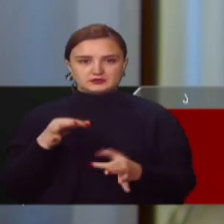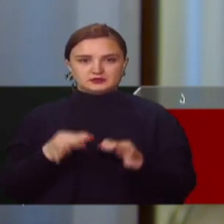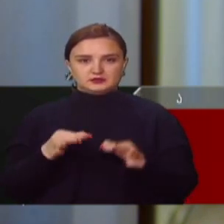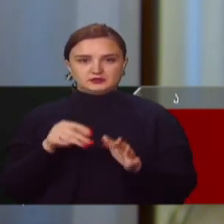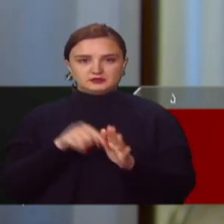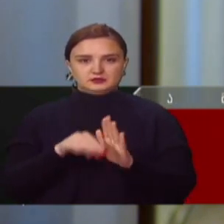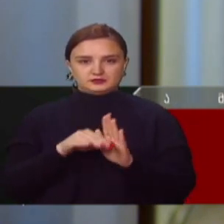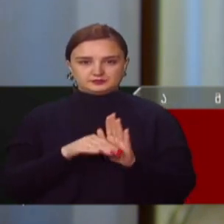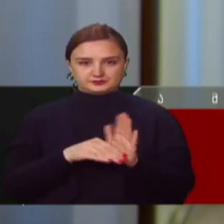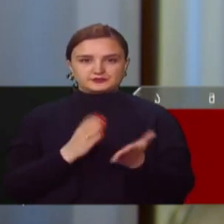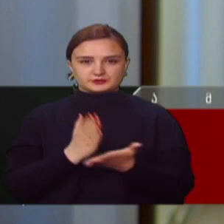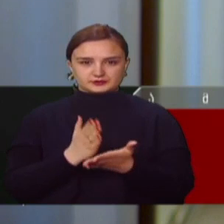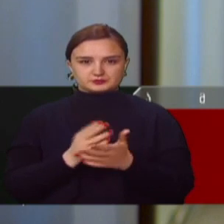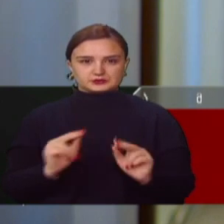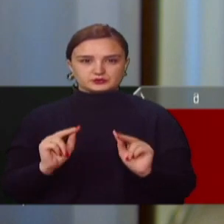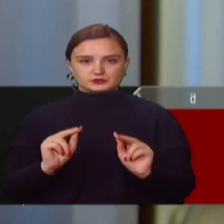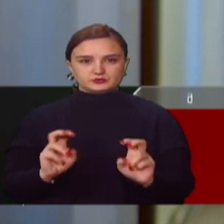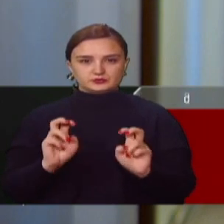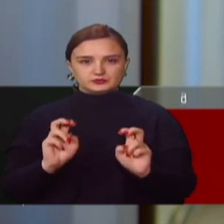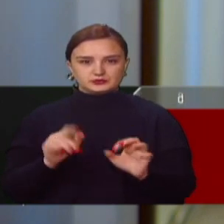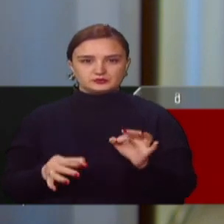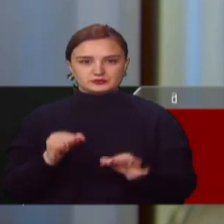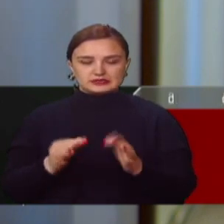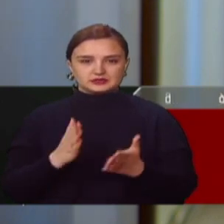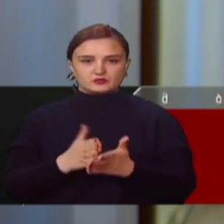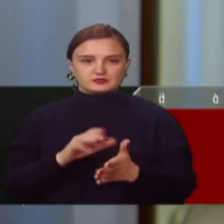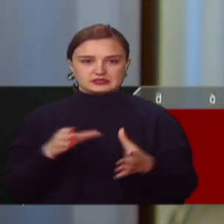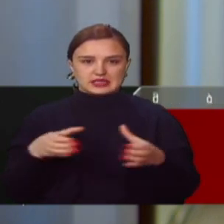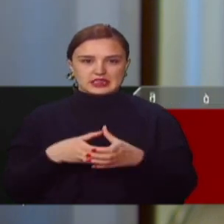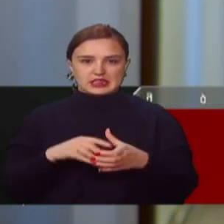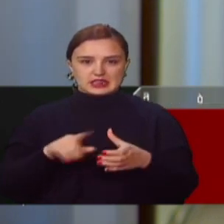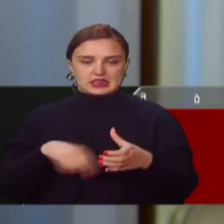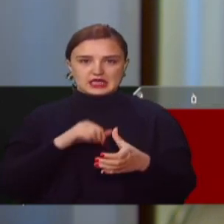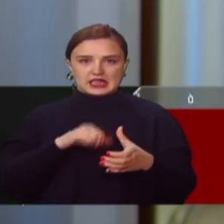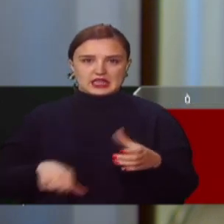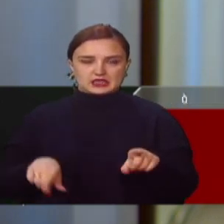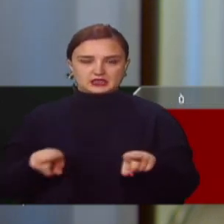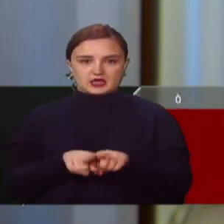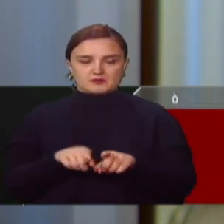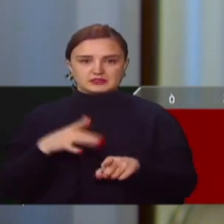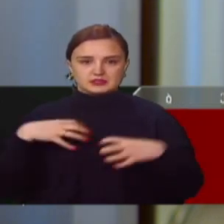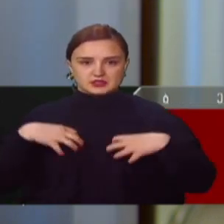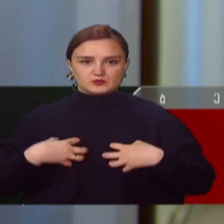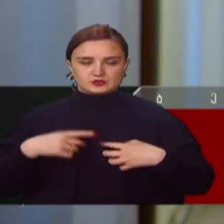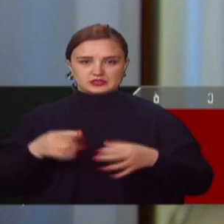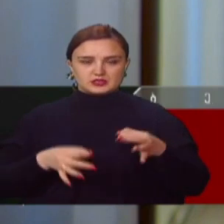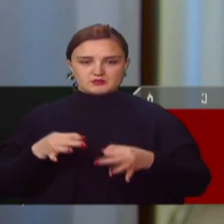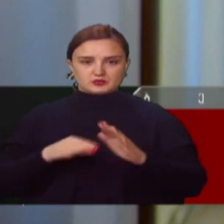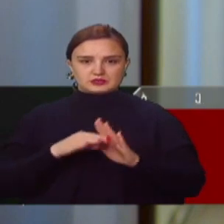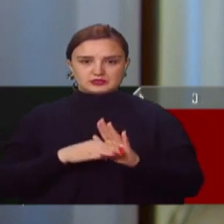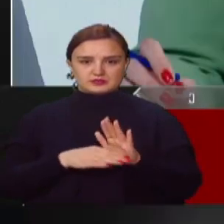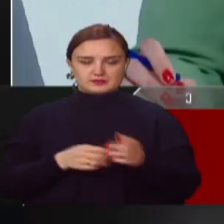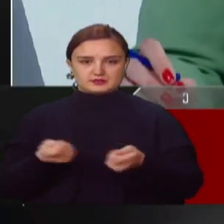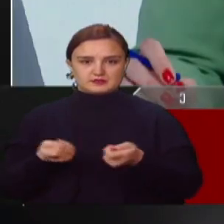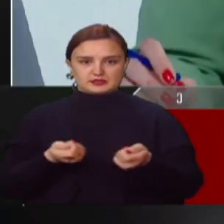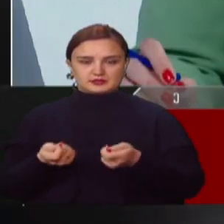არსებობს პატიოსანი მოსამართლეები, მაგრამ არსებობს კლანი, რომელიც ამ სასამართლო სისტემას სამწუხაროდ მართავს. და ამაზე